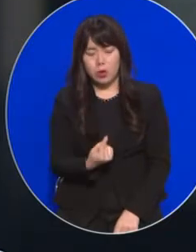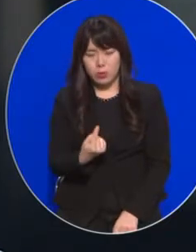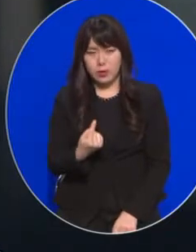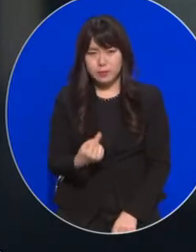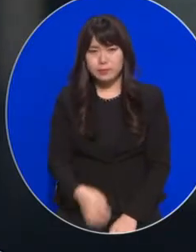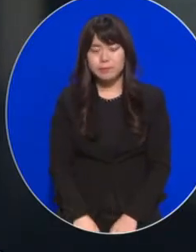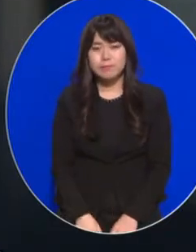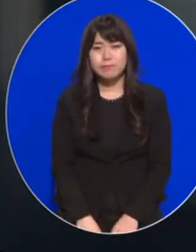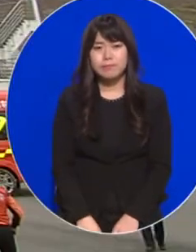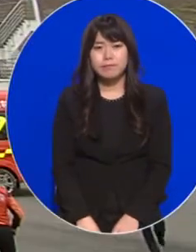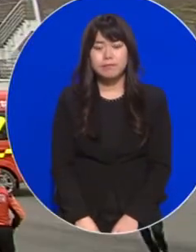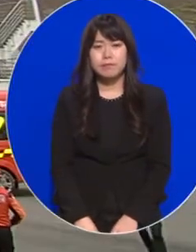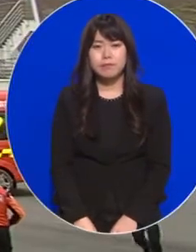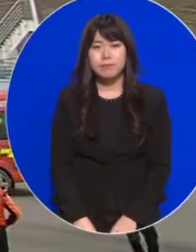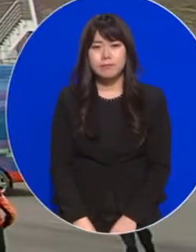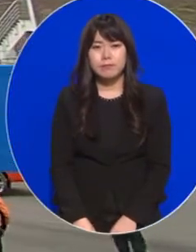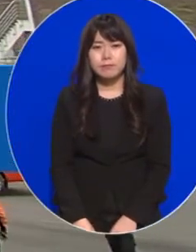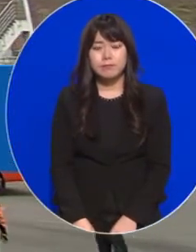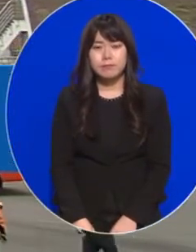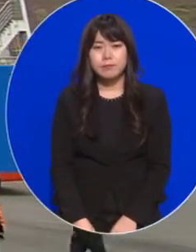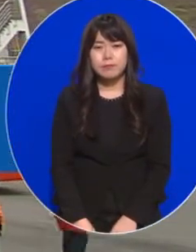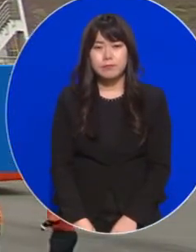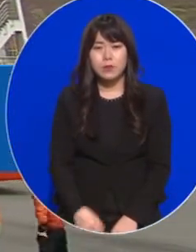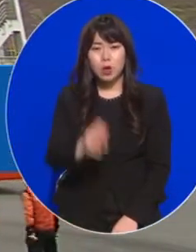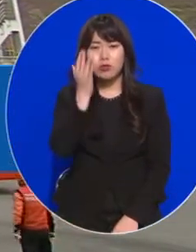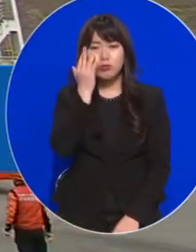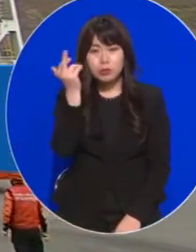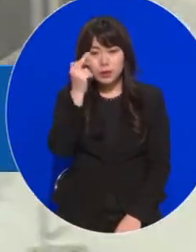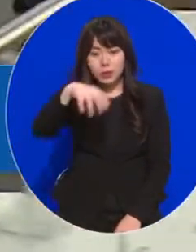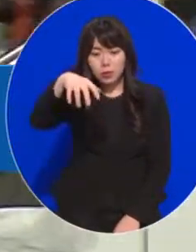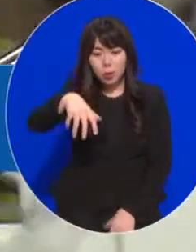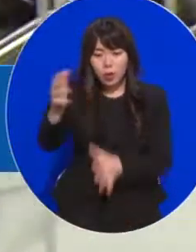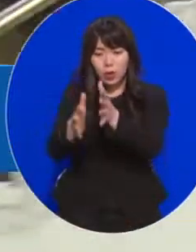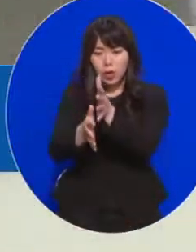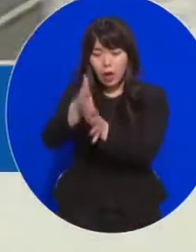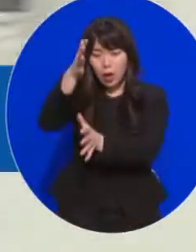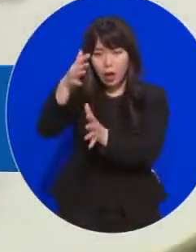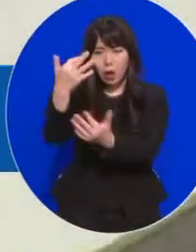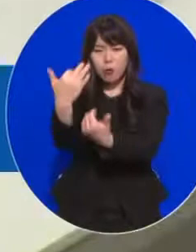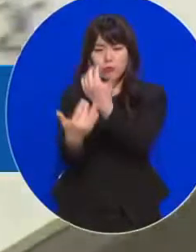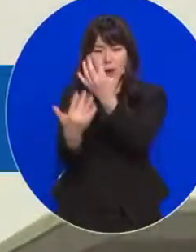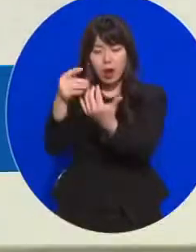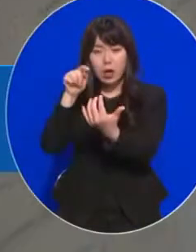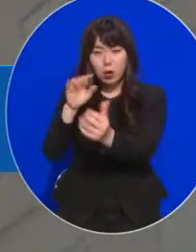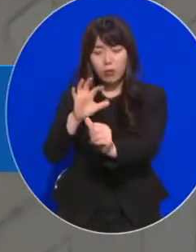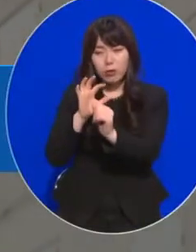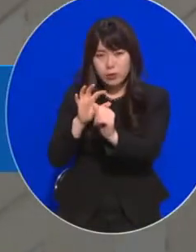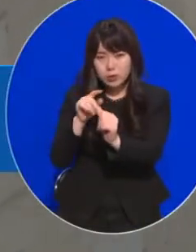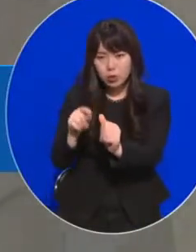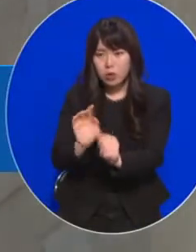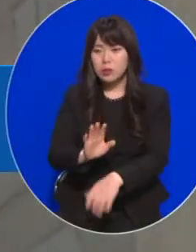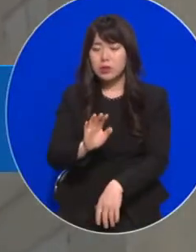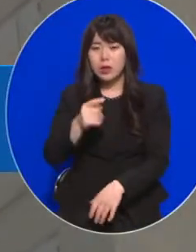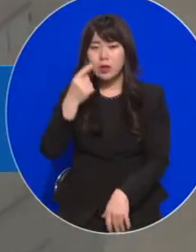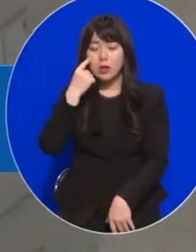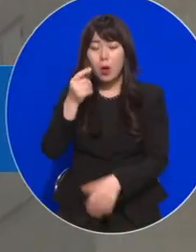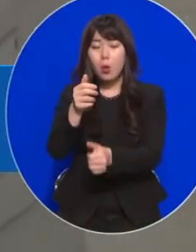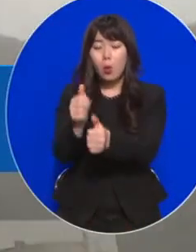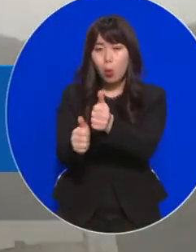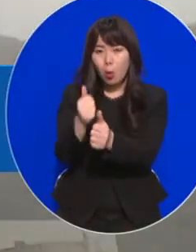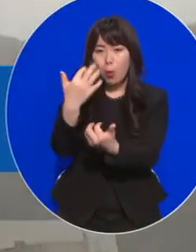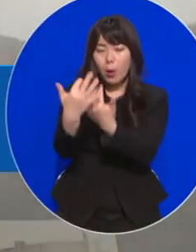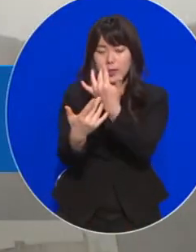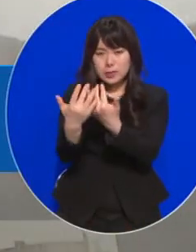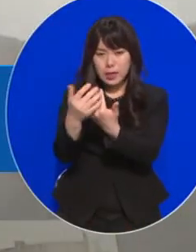명령했습니다. 이번 기념식에서는 울산 아르누보 화재라는 실화를 바탕으로 고층 복합 건축물에서 화재가